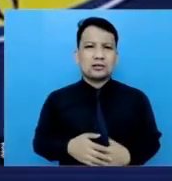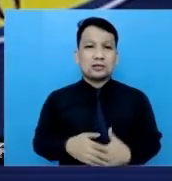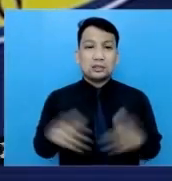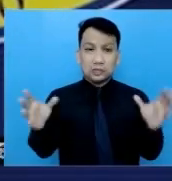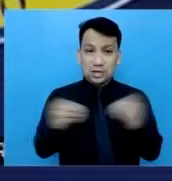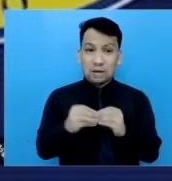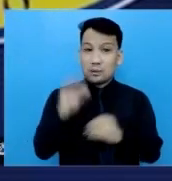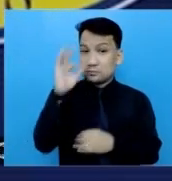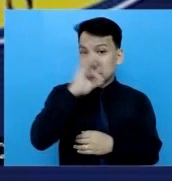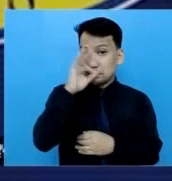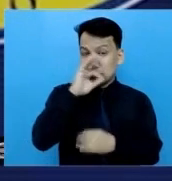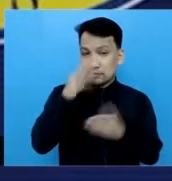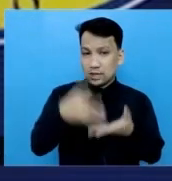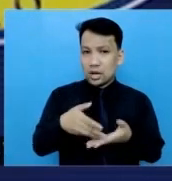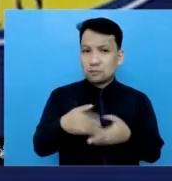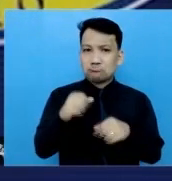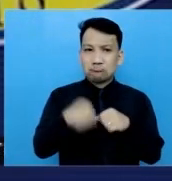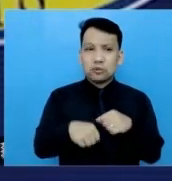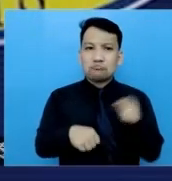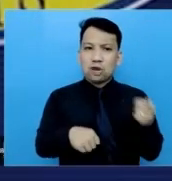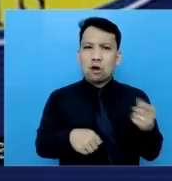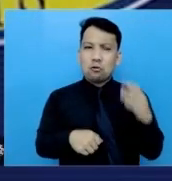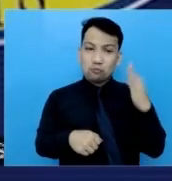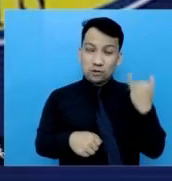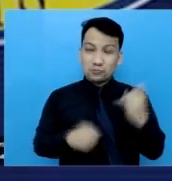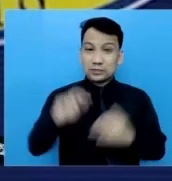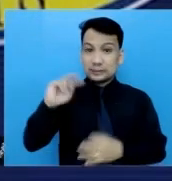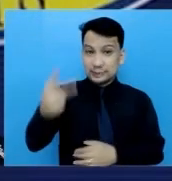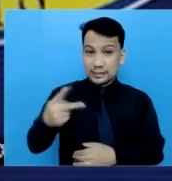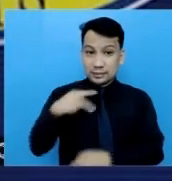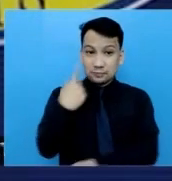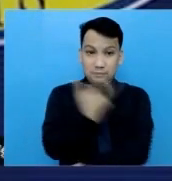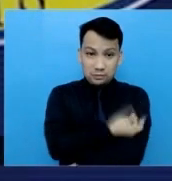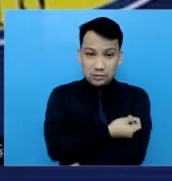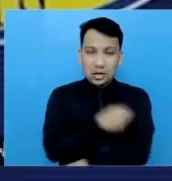Filipina, no? So, due siya ng second dose niya ng